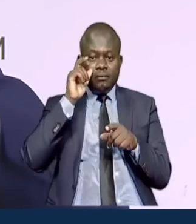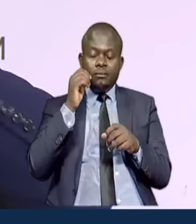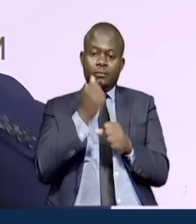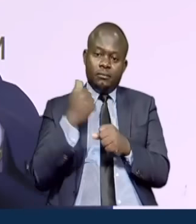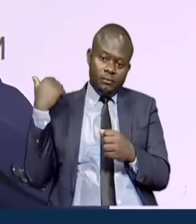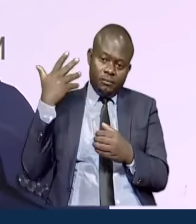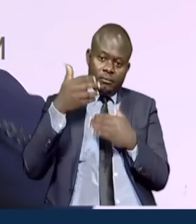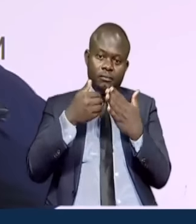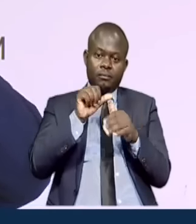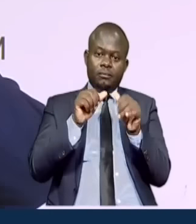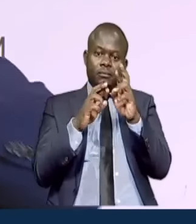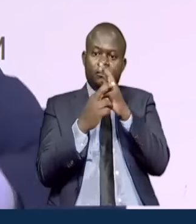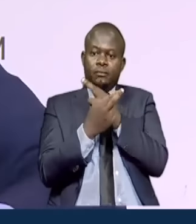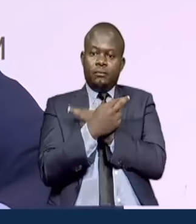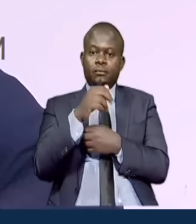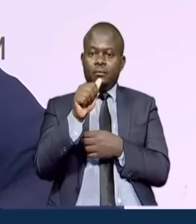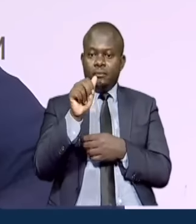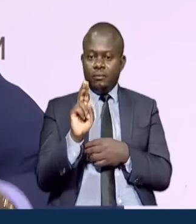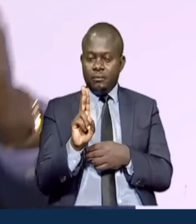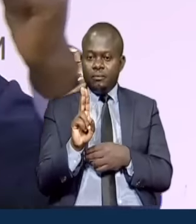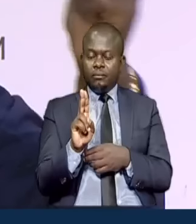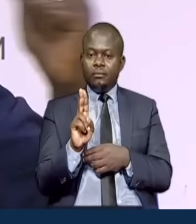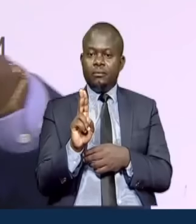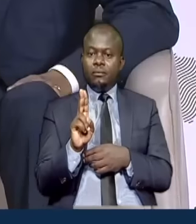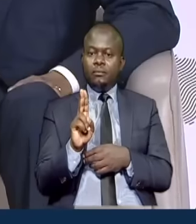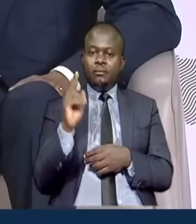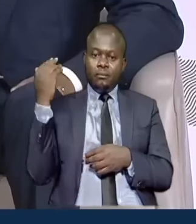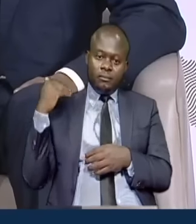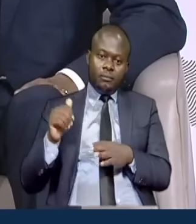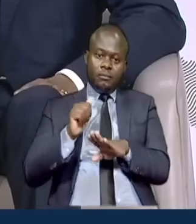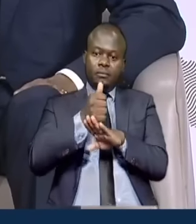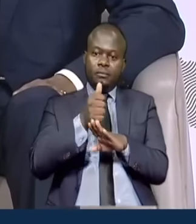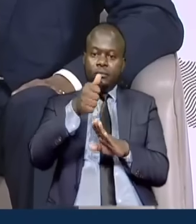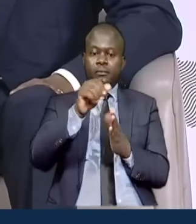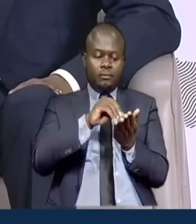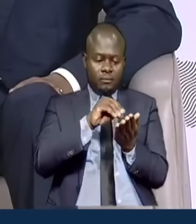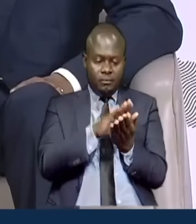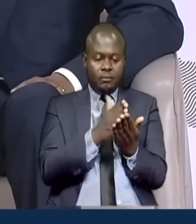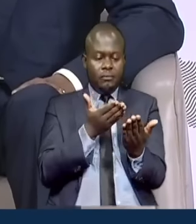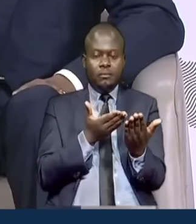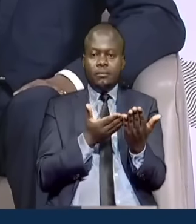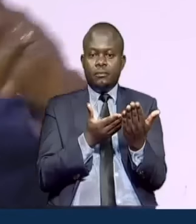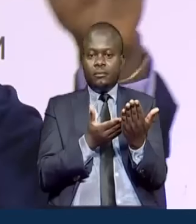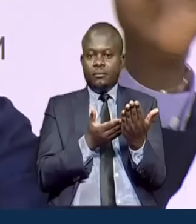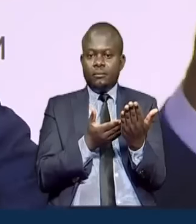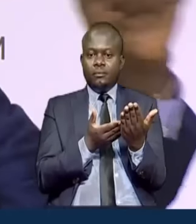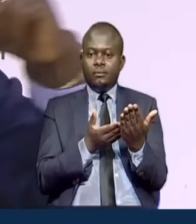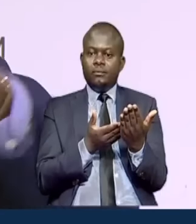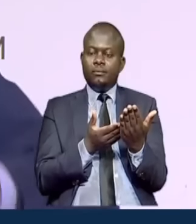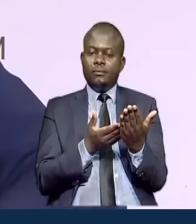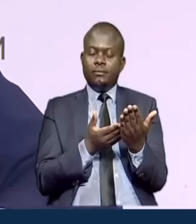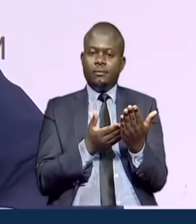job on the reform of the AU. He handed over his notes to me. Umuvandimwe wanjye Paul